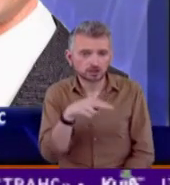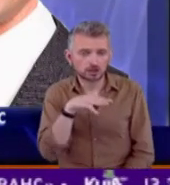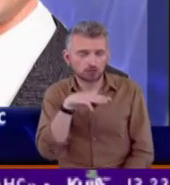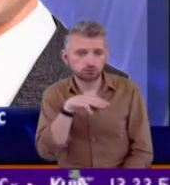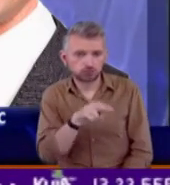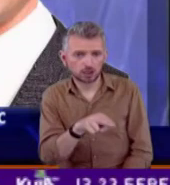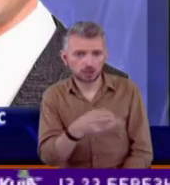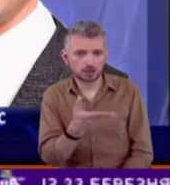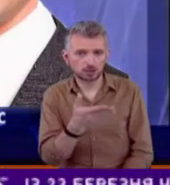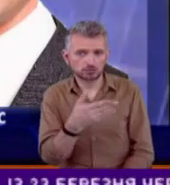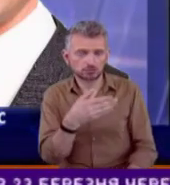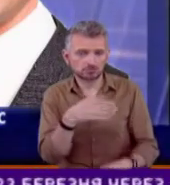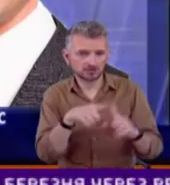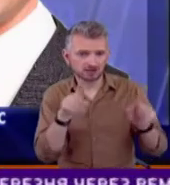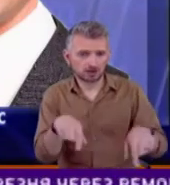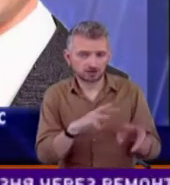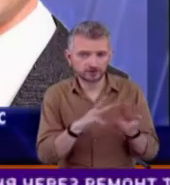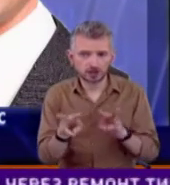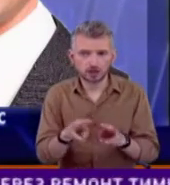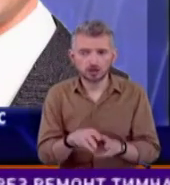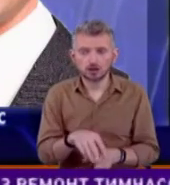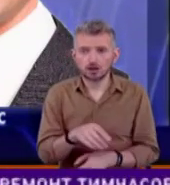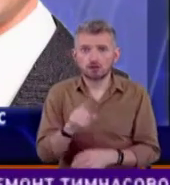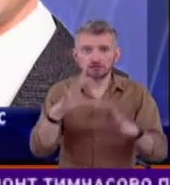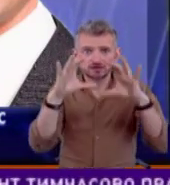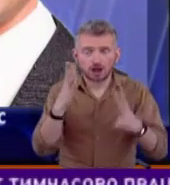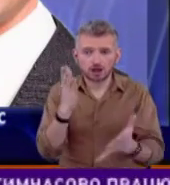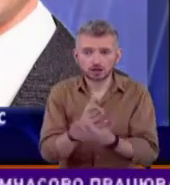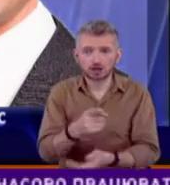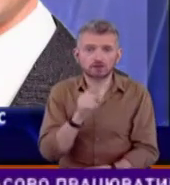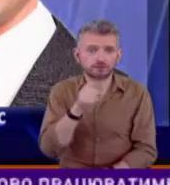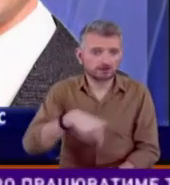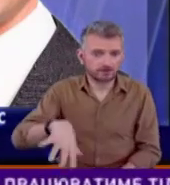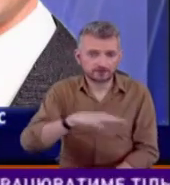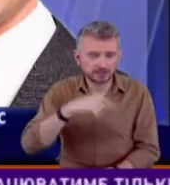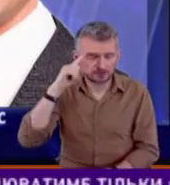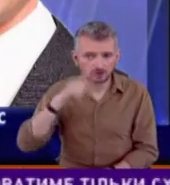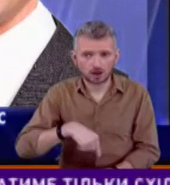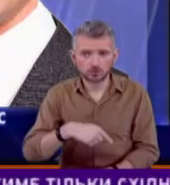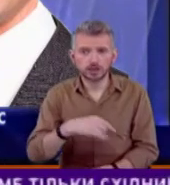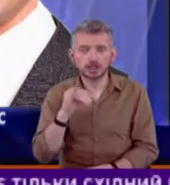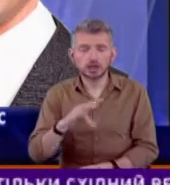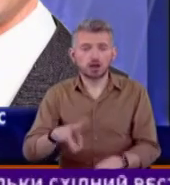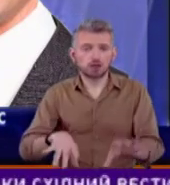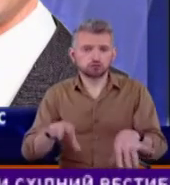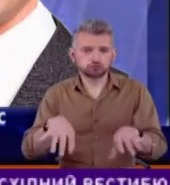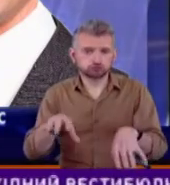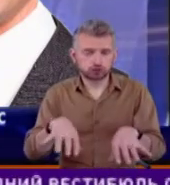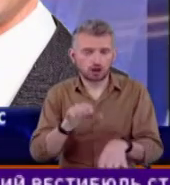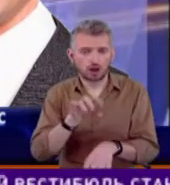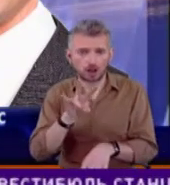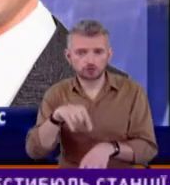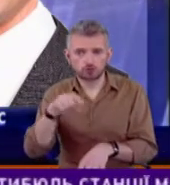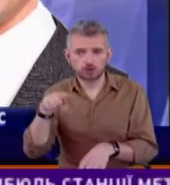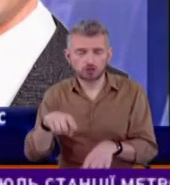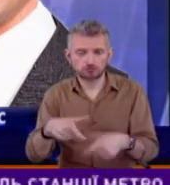висить, ото він повинен їхати. Є і лінія. Він, і я, і пан Володимир, і ви. Все. І той на Range Rover з АН